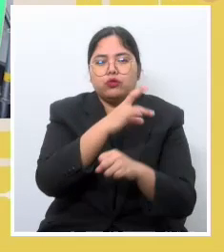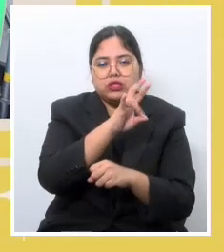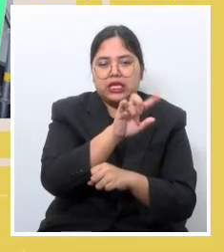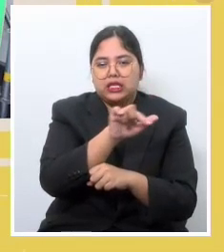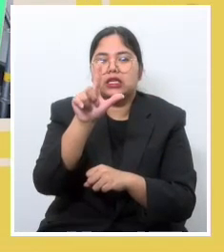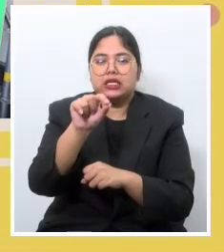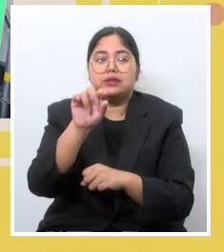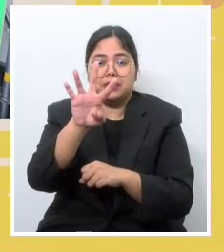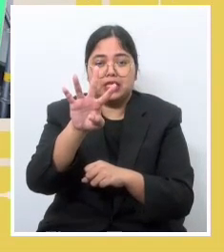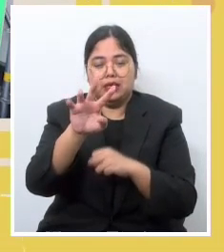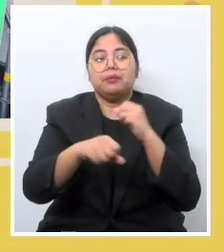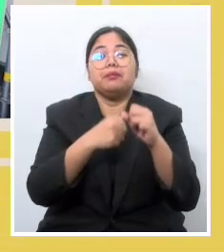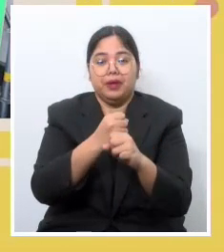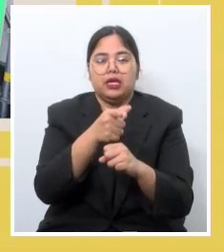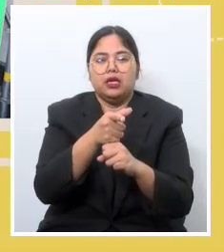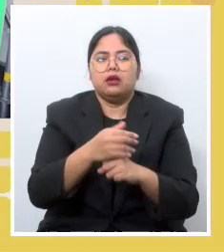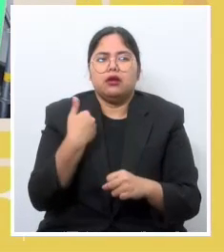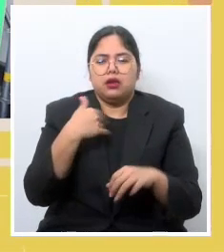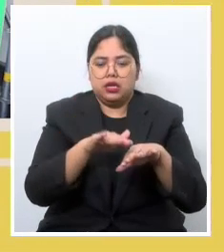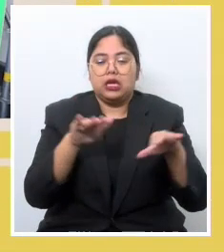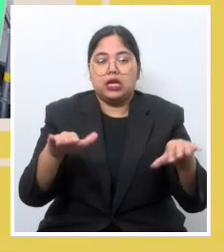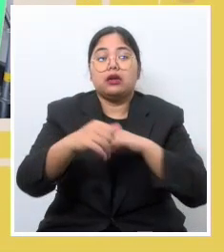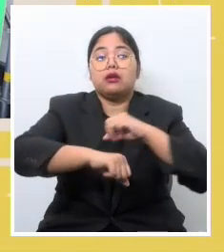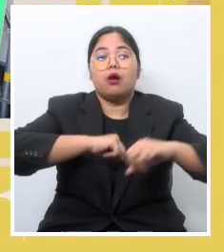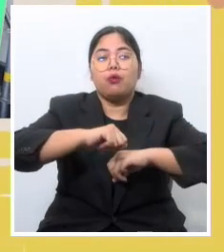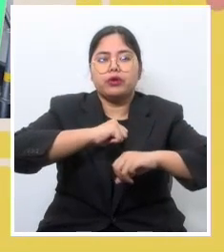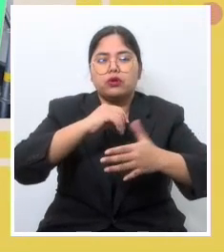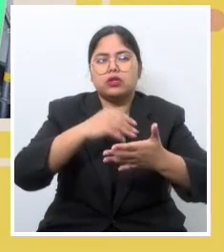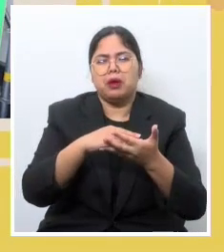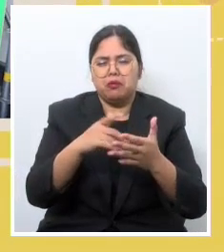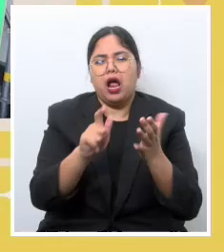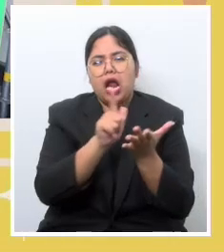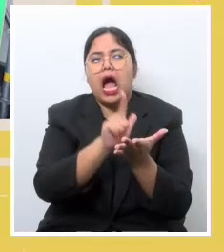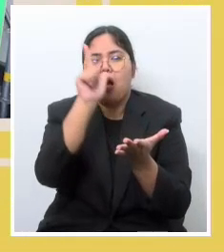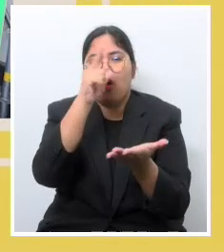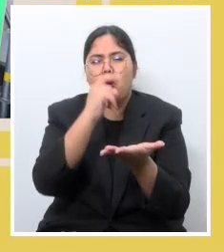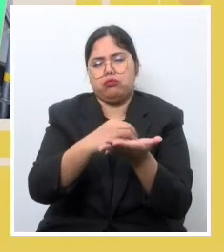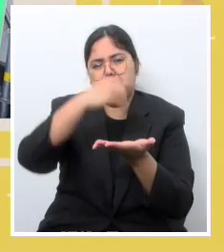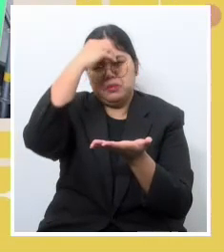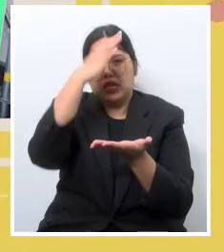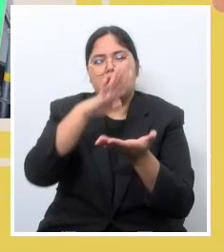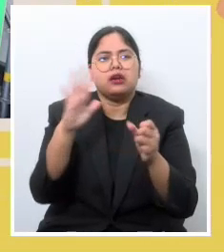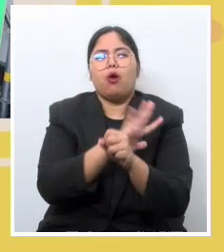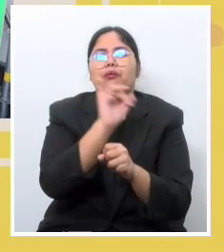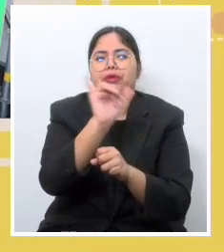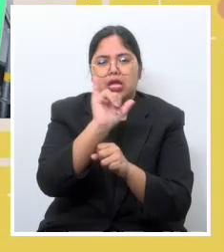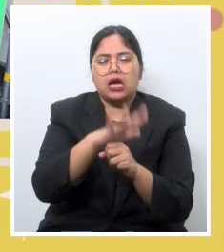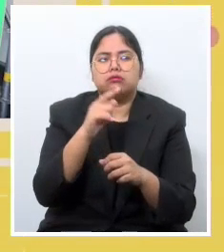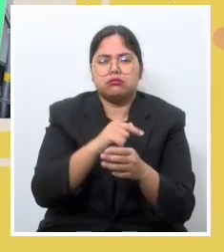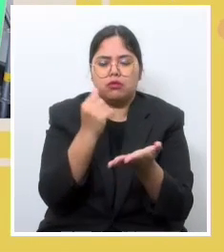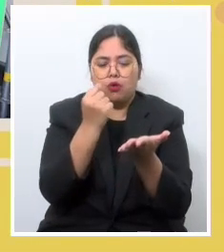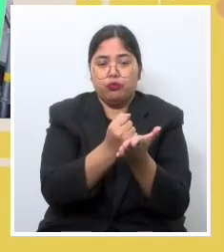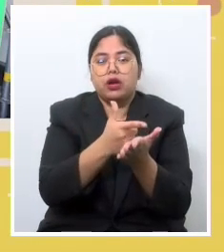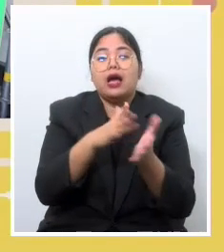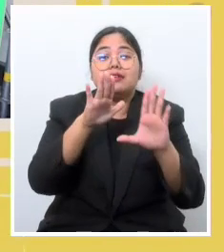- 24ปีกรณีเด็กหรือเยาวชนที่ออกจากการศึกษากลลางันวุฒิการศึกษาไม่สมบูรณ์สามารถสมัครเรียน